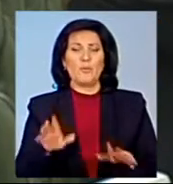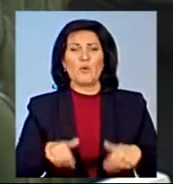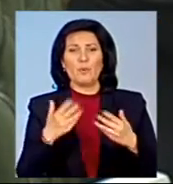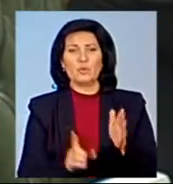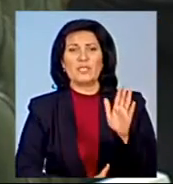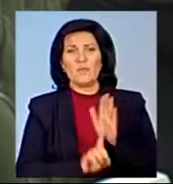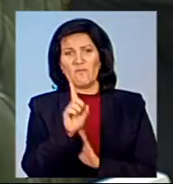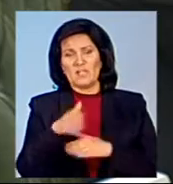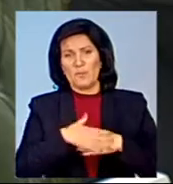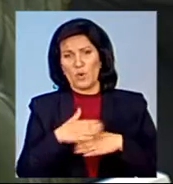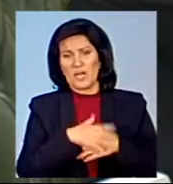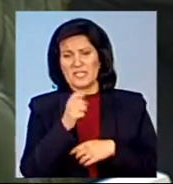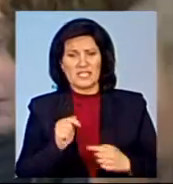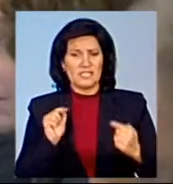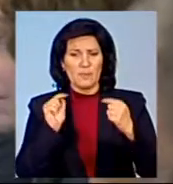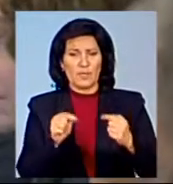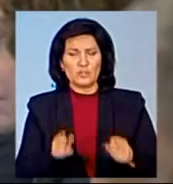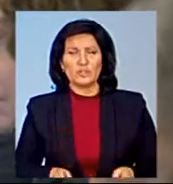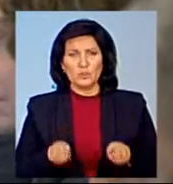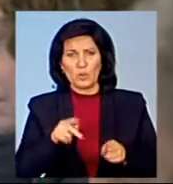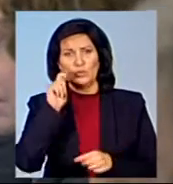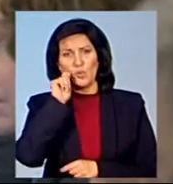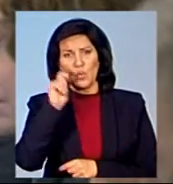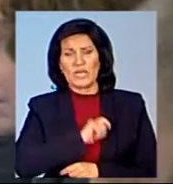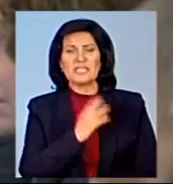пропонує запровадити покарання за заперечення злочинів